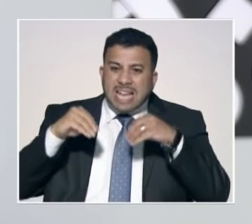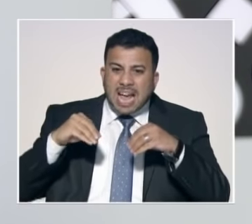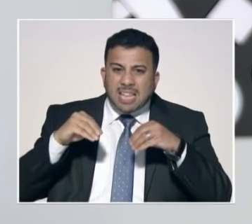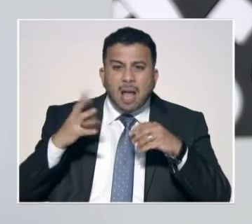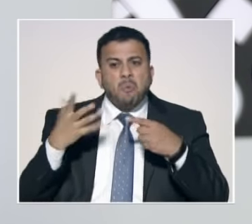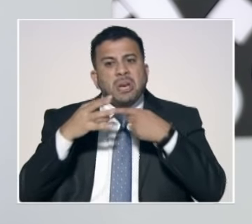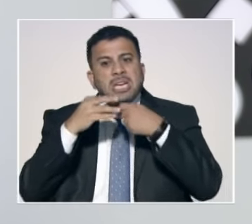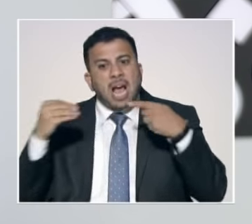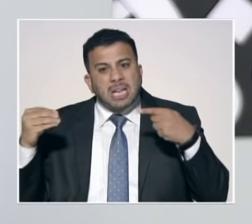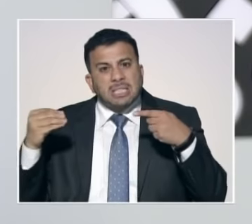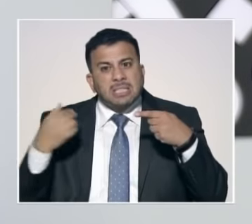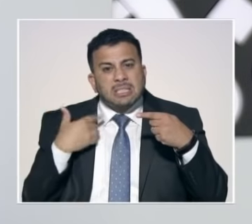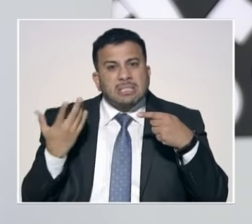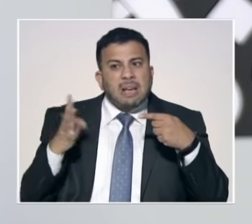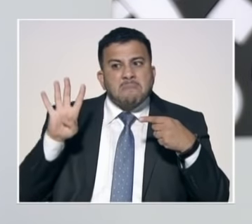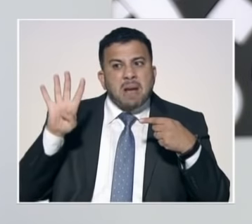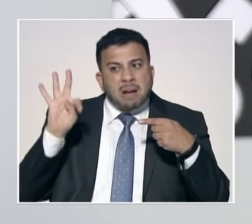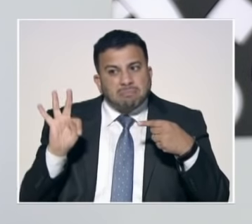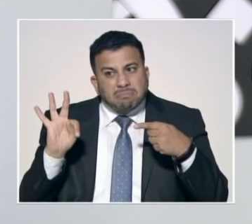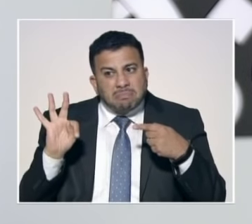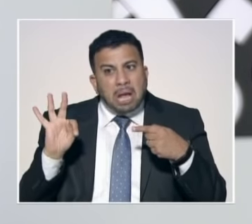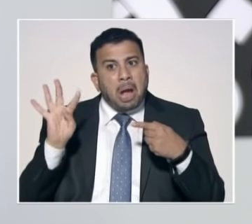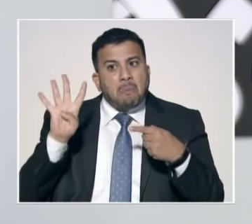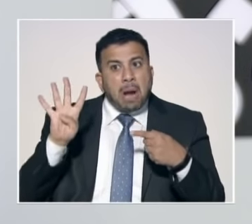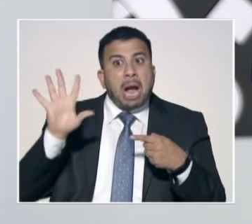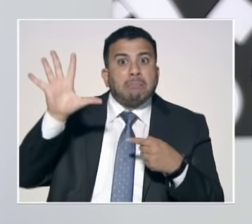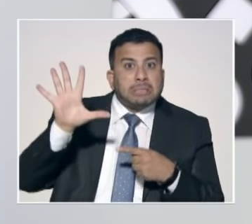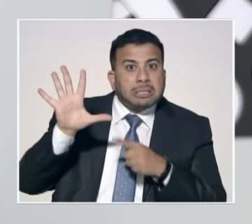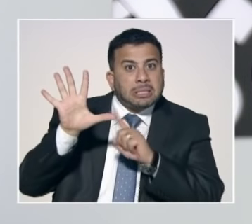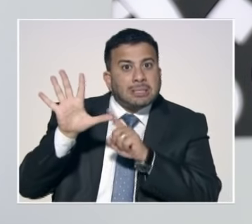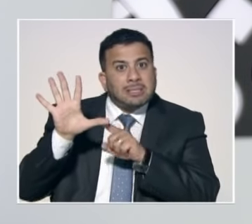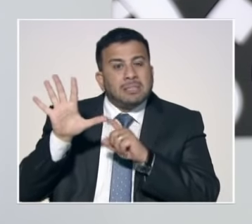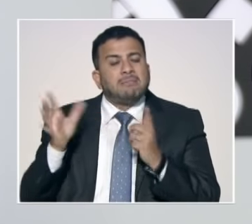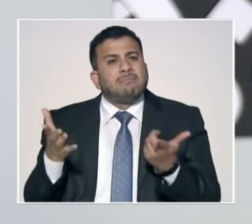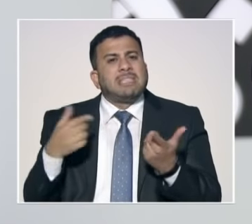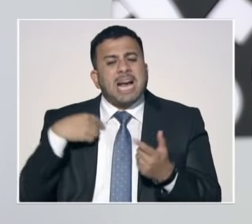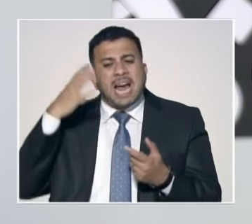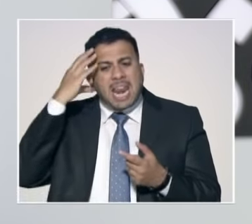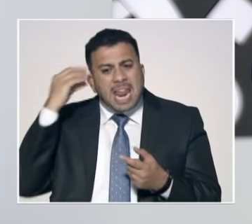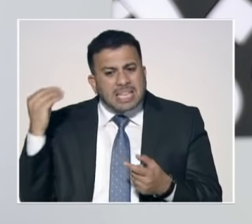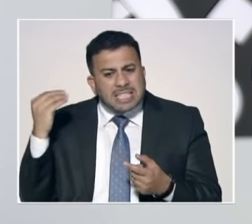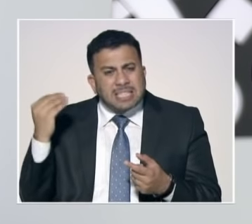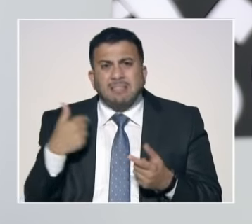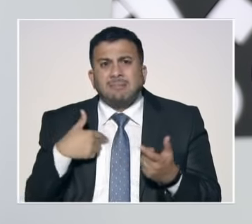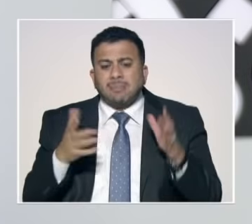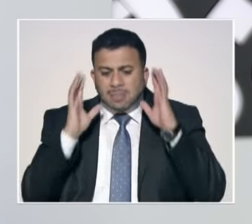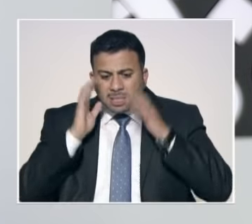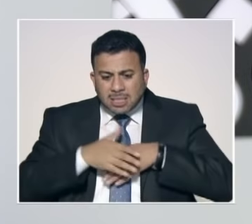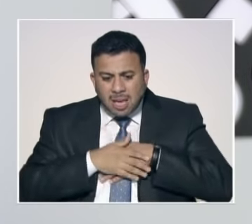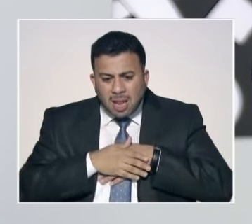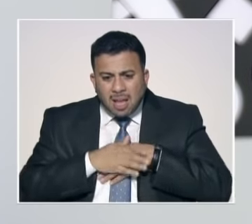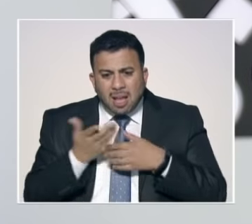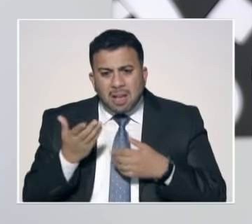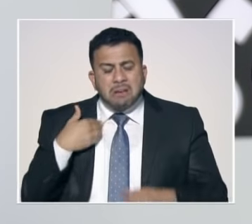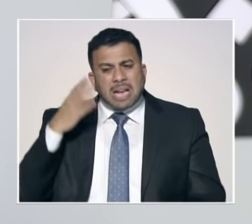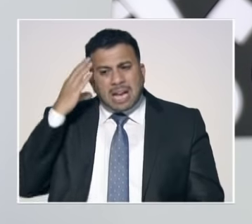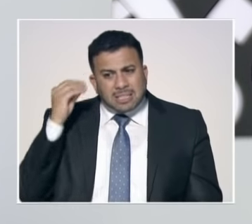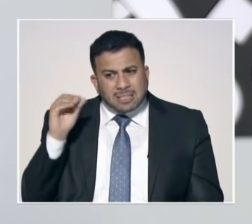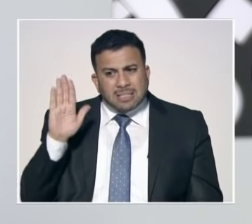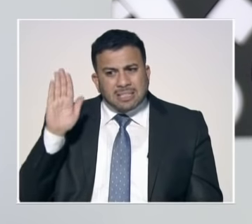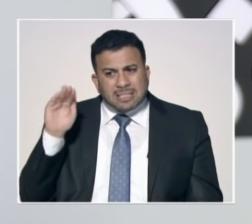نقصان أو شك. فإذا كان المصلي قد نسي واجبا من واجبات الصلاة